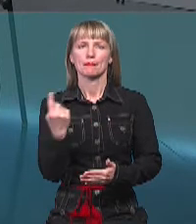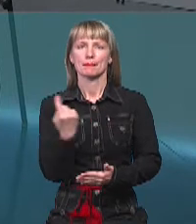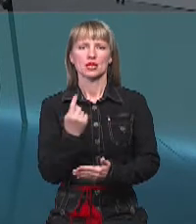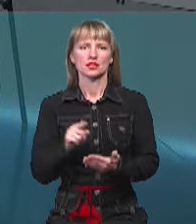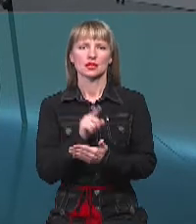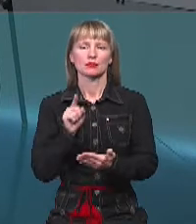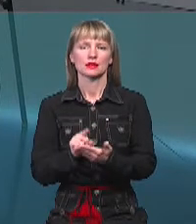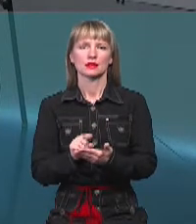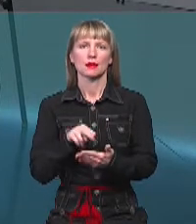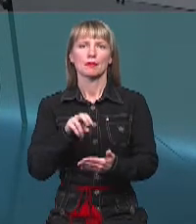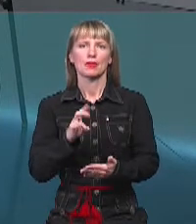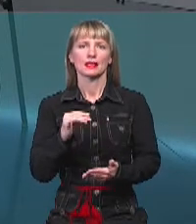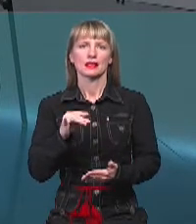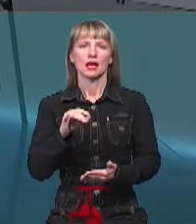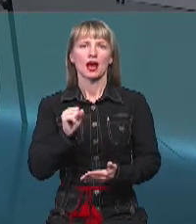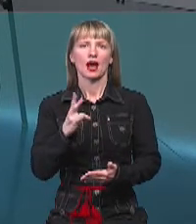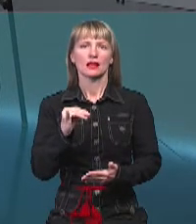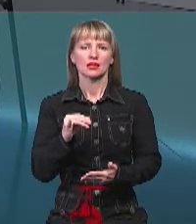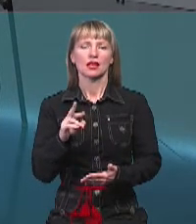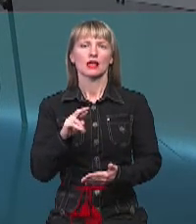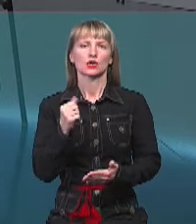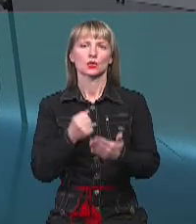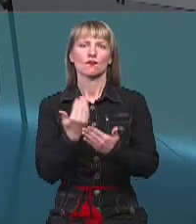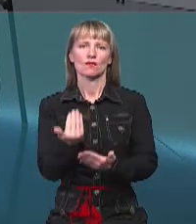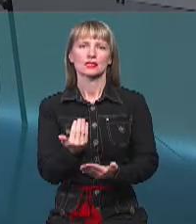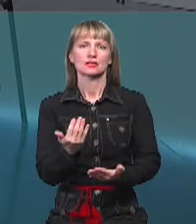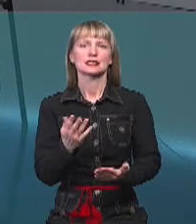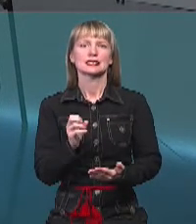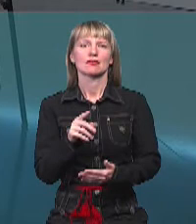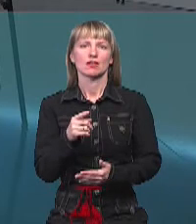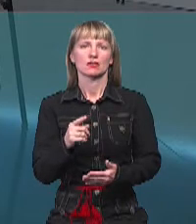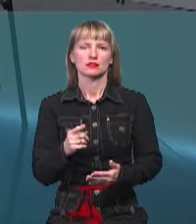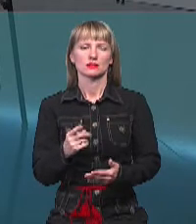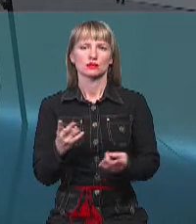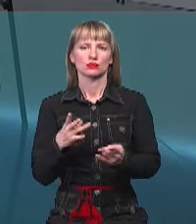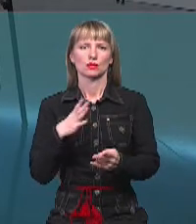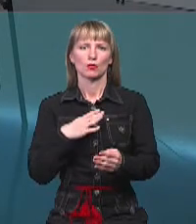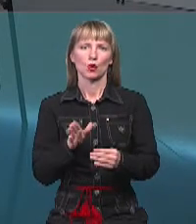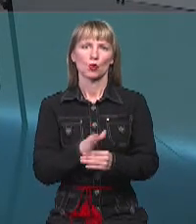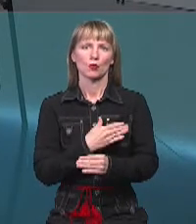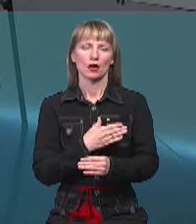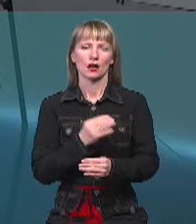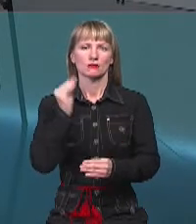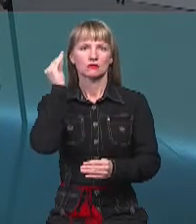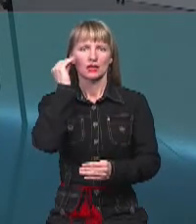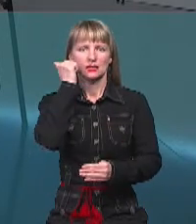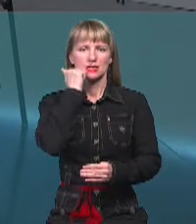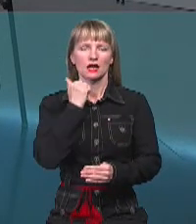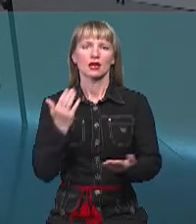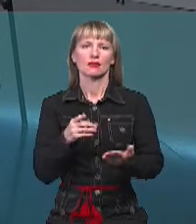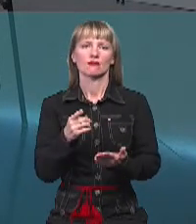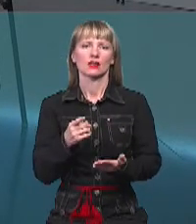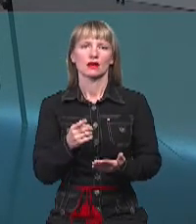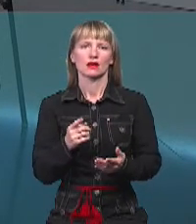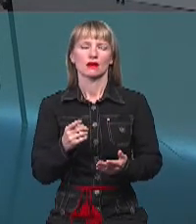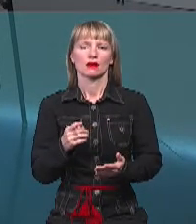до пані Ані, до вас. З якими вам довелося боротися стереотипами, коли ви наважилися,